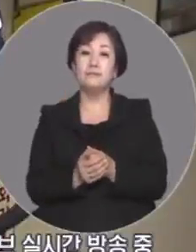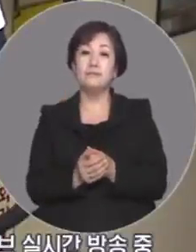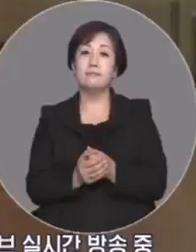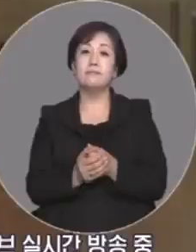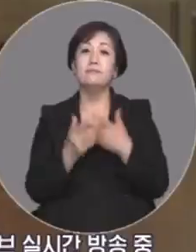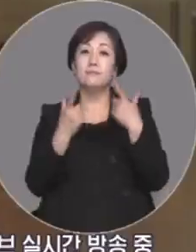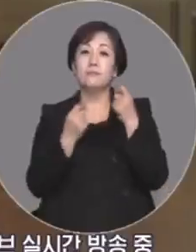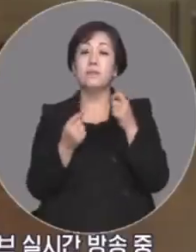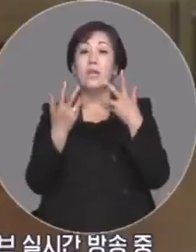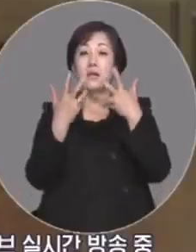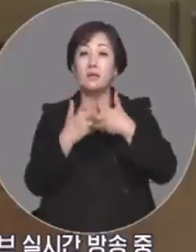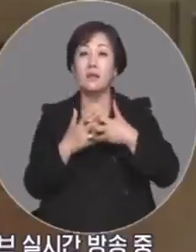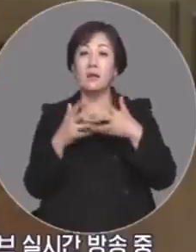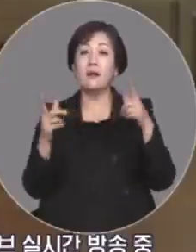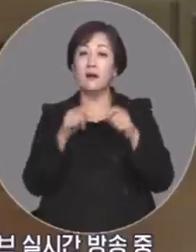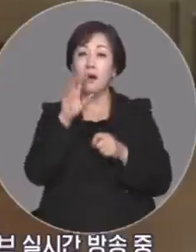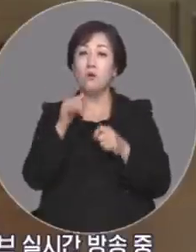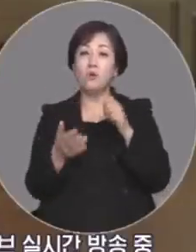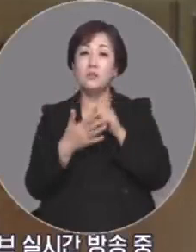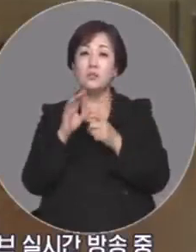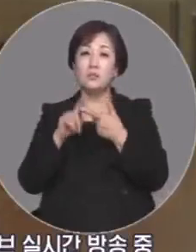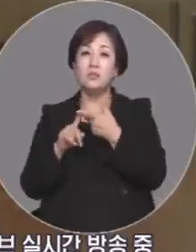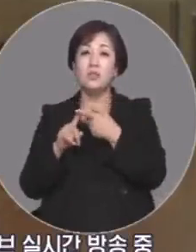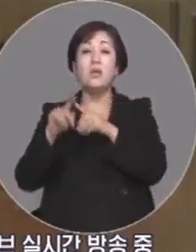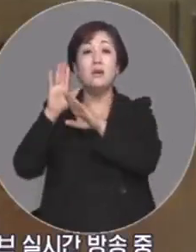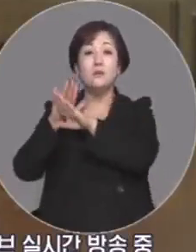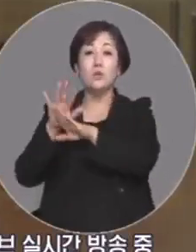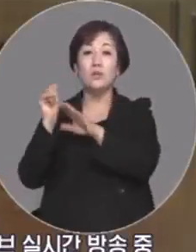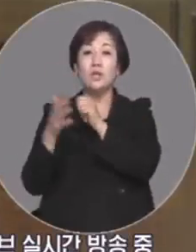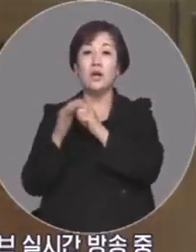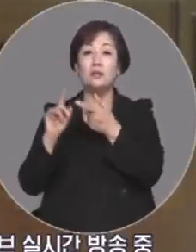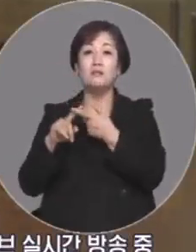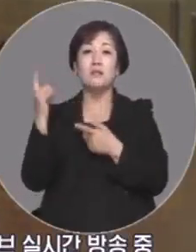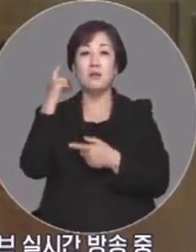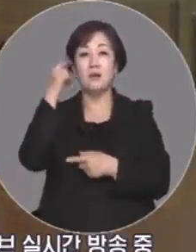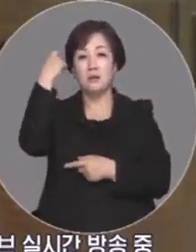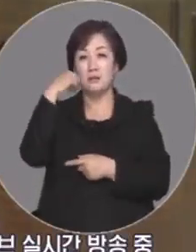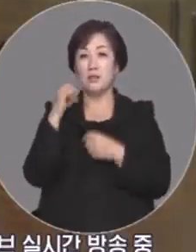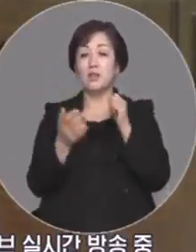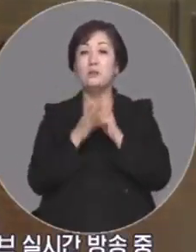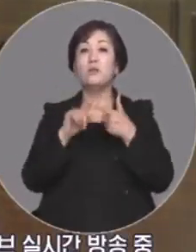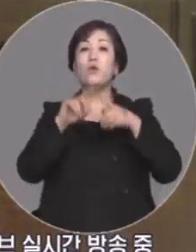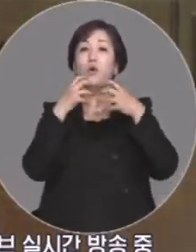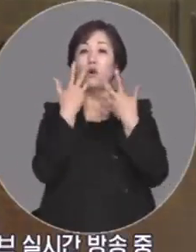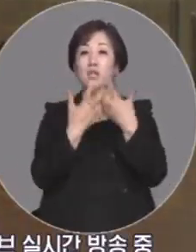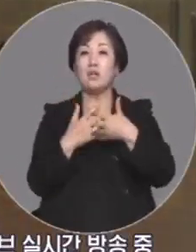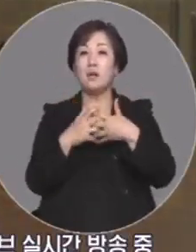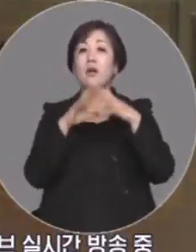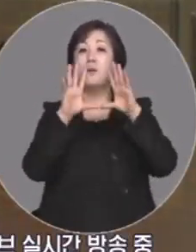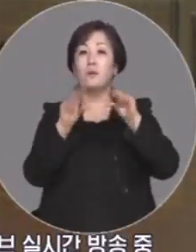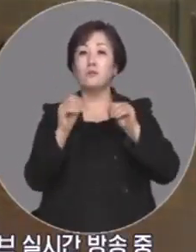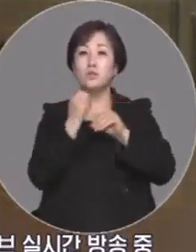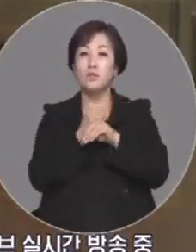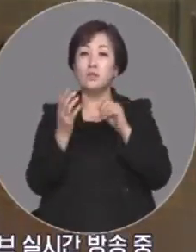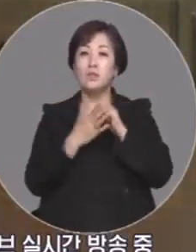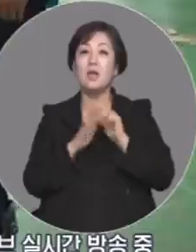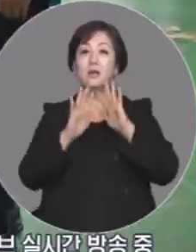이 사람은 기계 바로 옆에 있는 센서에 손을 가져다 대면 기계가 즉시 멈추게 함으로써 끼임 사고를 예방하는